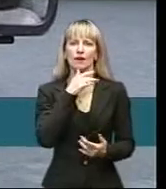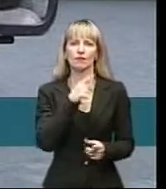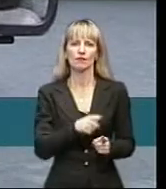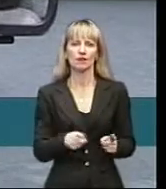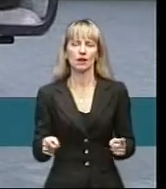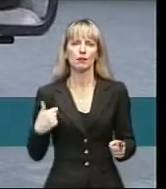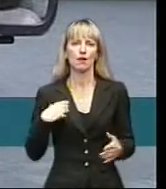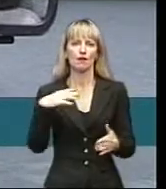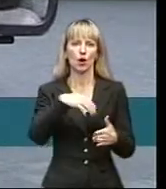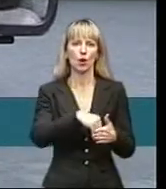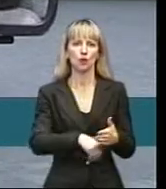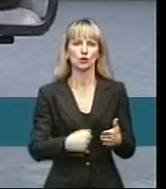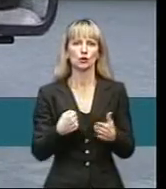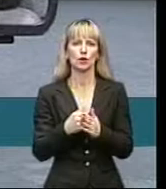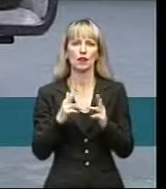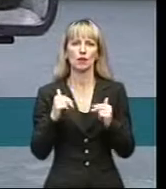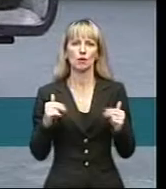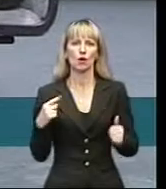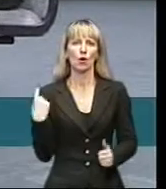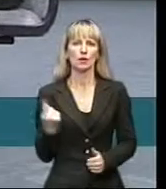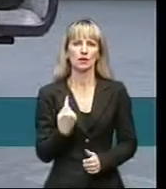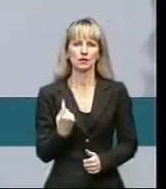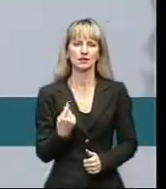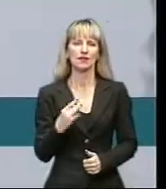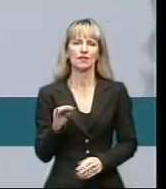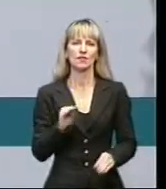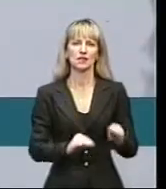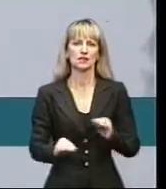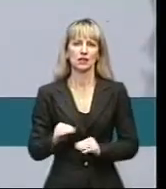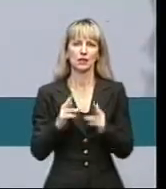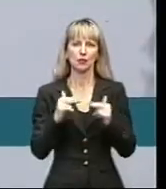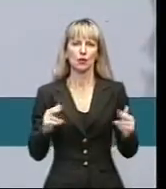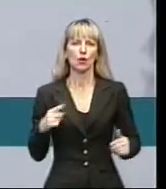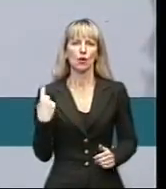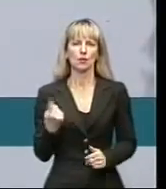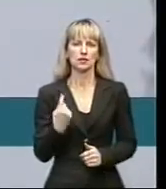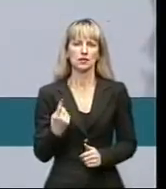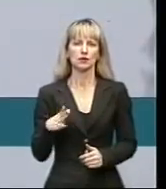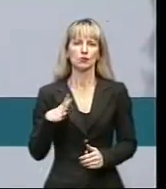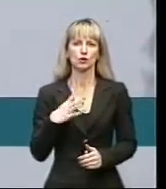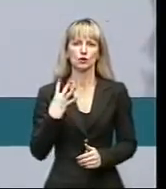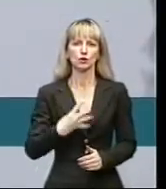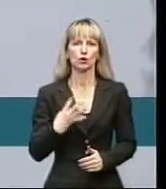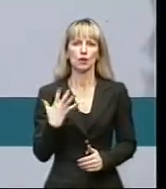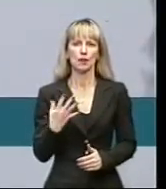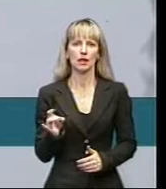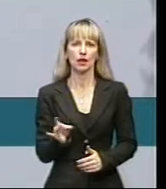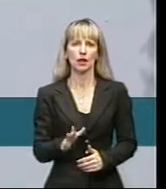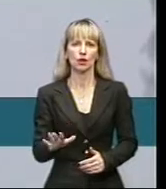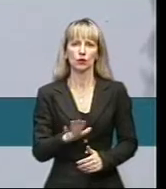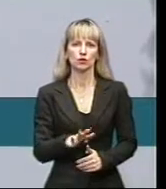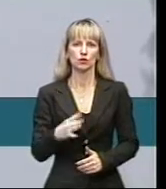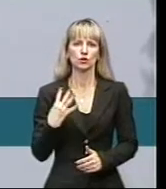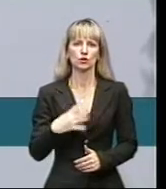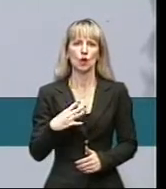вони входили до Дніпропетровської області. От у складі Дніпропетровської області було 45 районів.